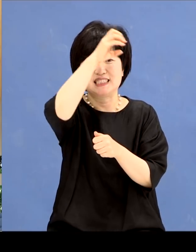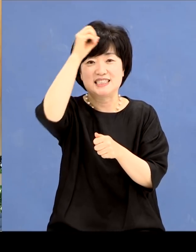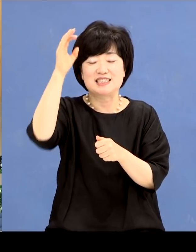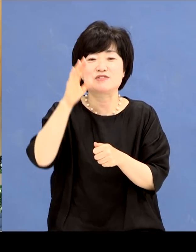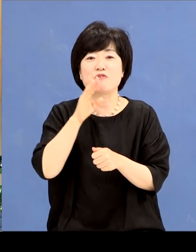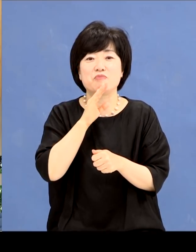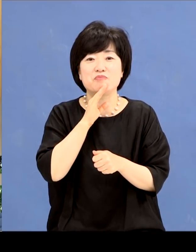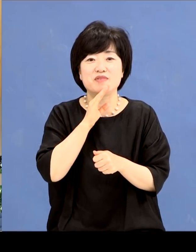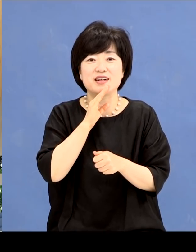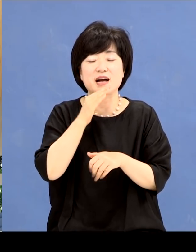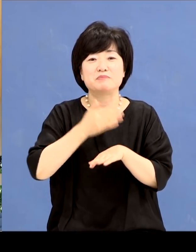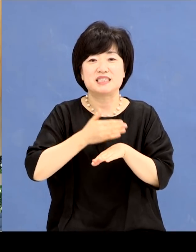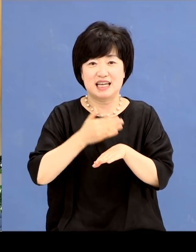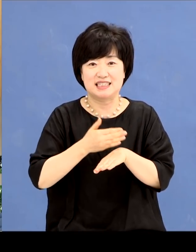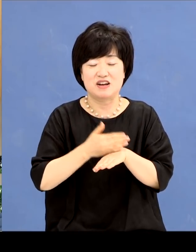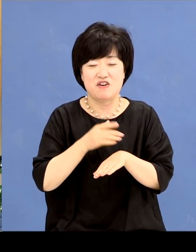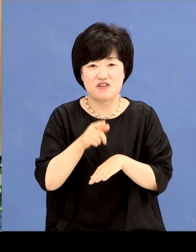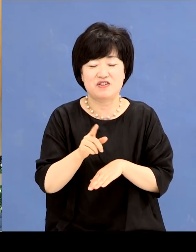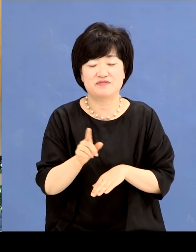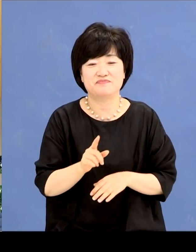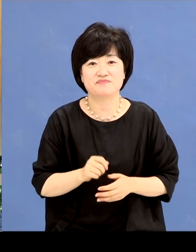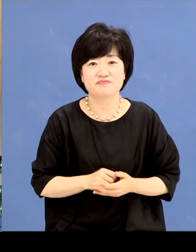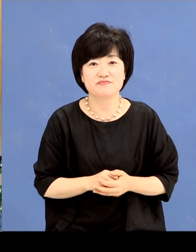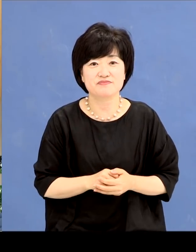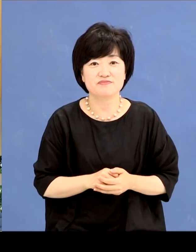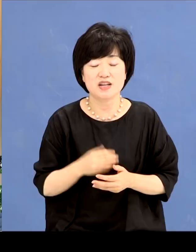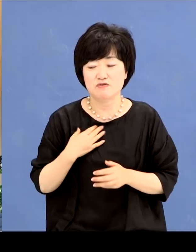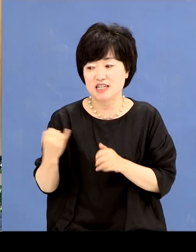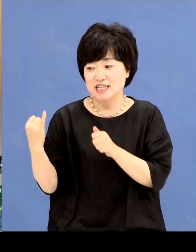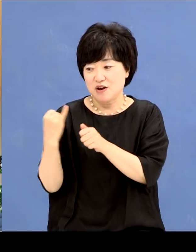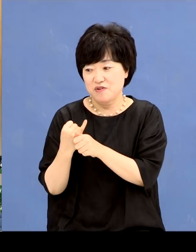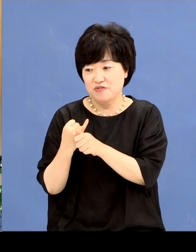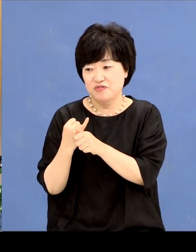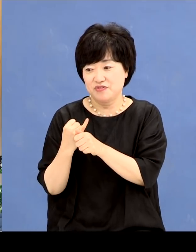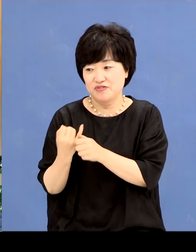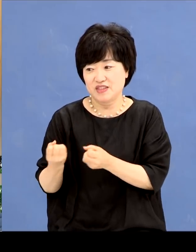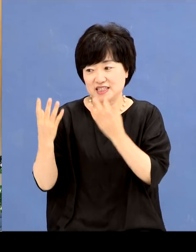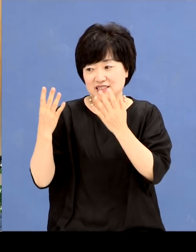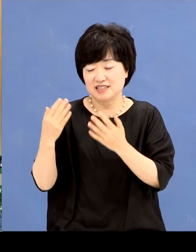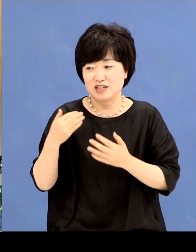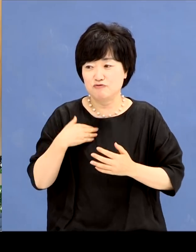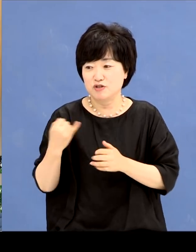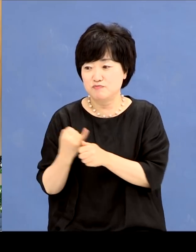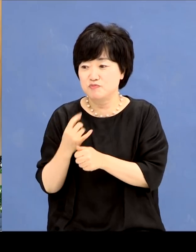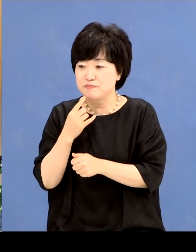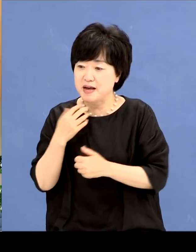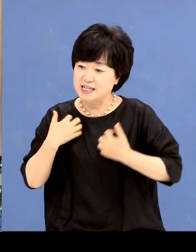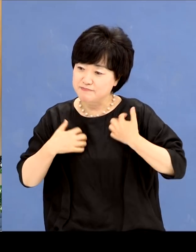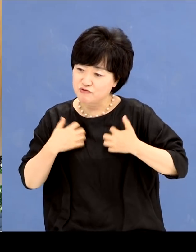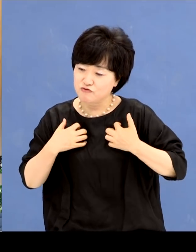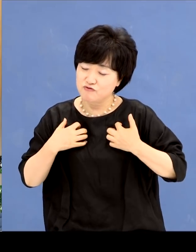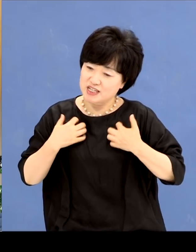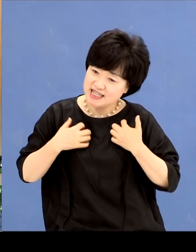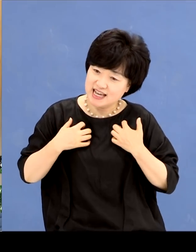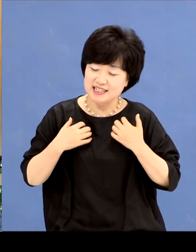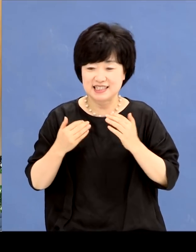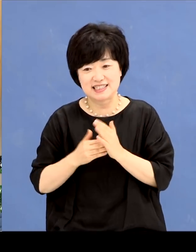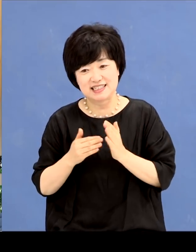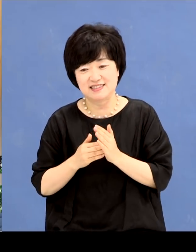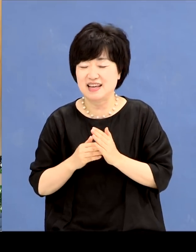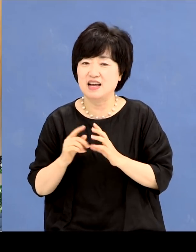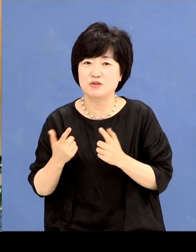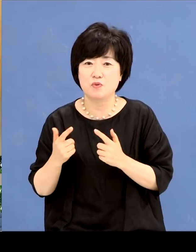저한테 참 감사한 시간인데 네. 그 결혼식조차 저희 부부만 기쁘고 또 신나고 하는 시간들이